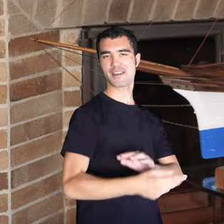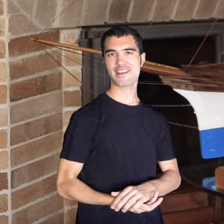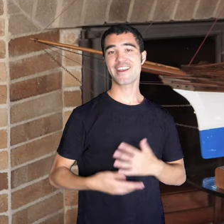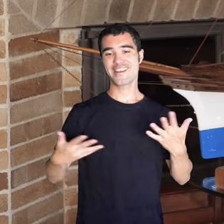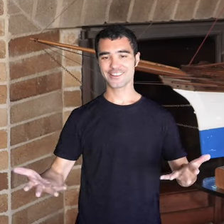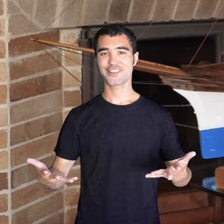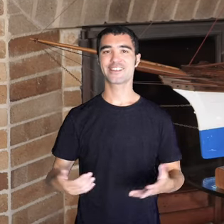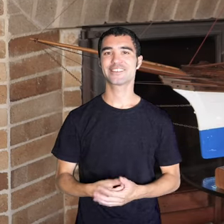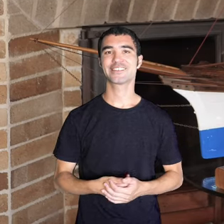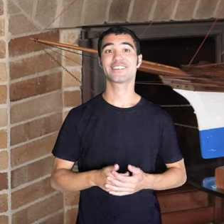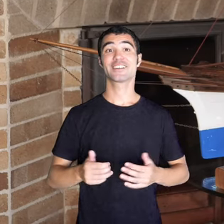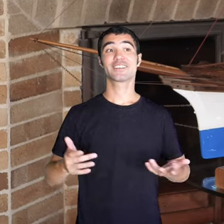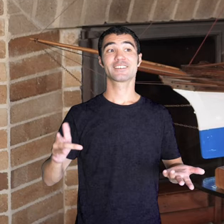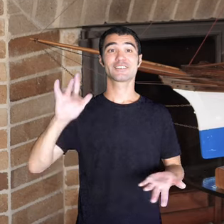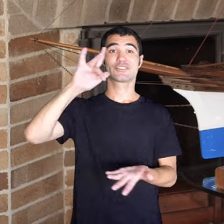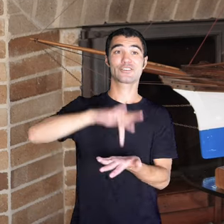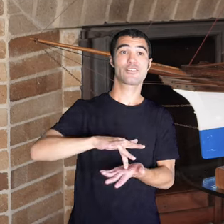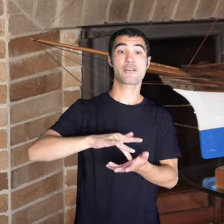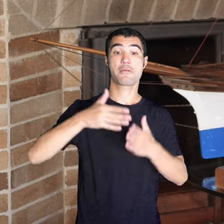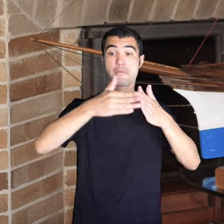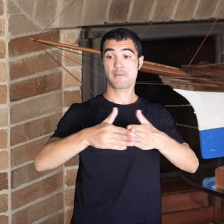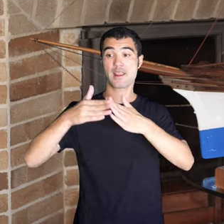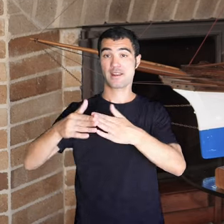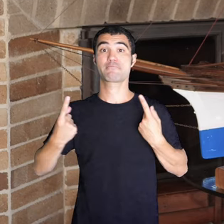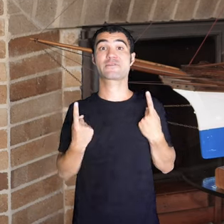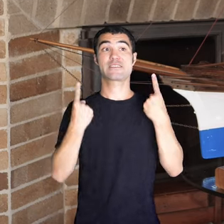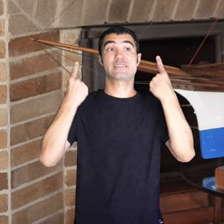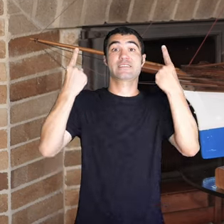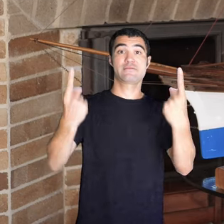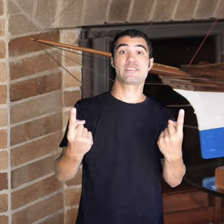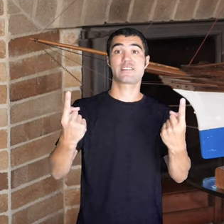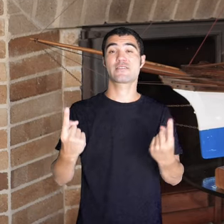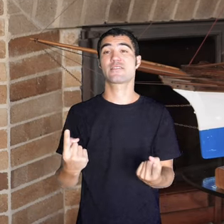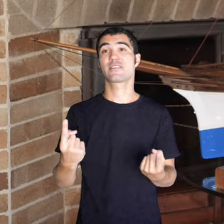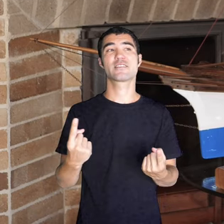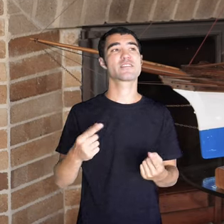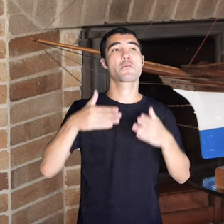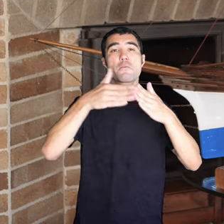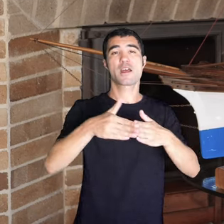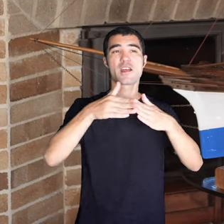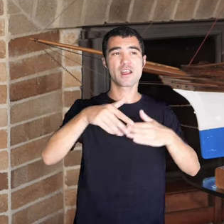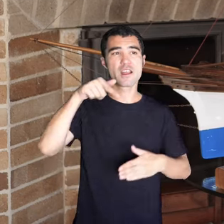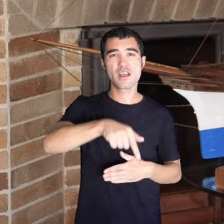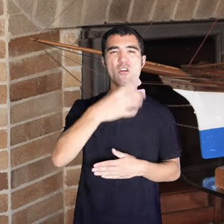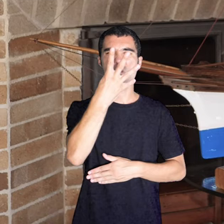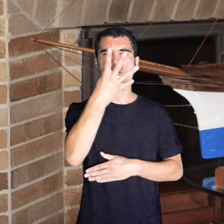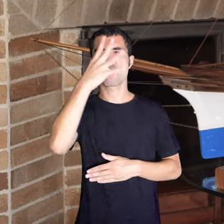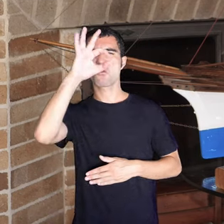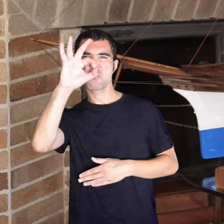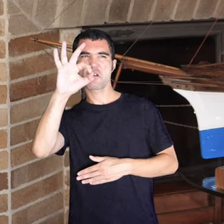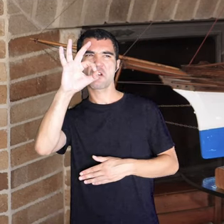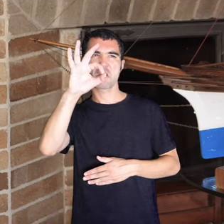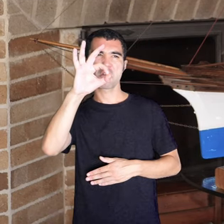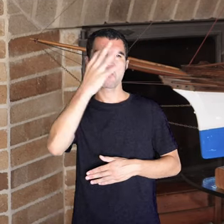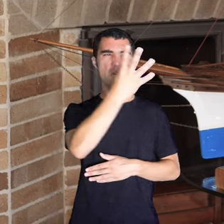I bueno, els primers barcos, que va ser un barco de